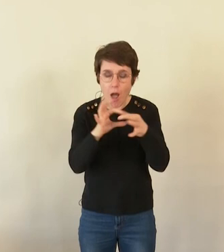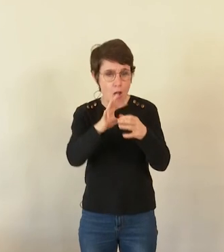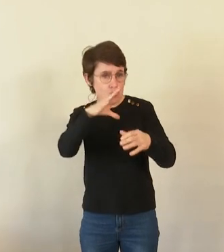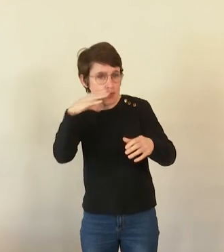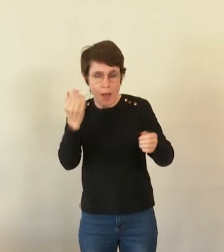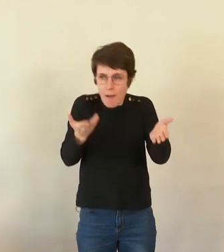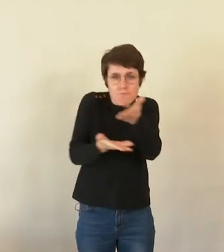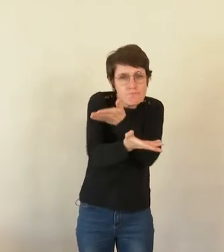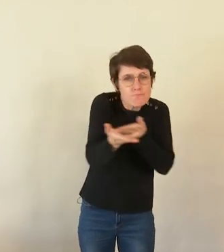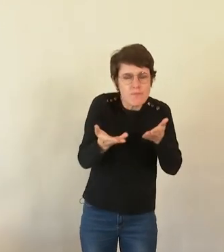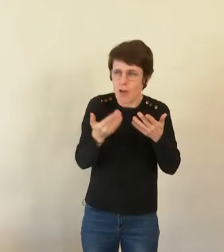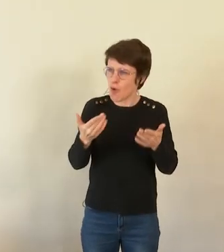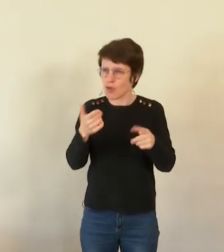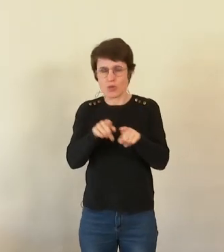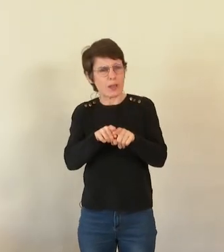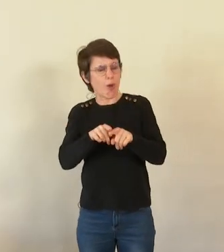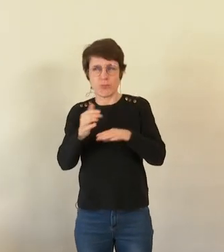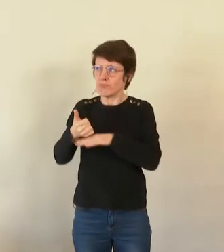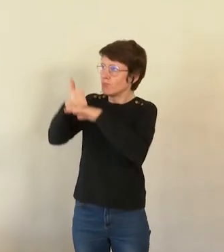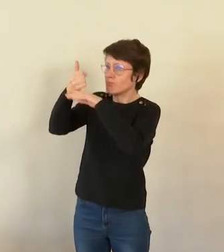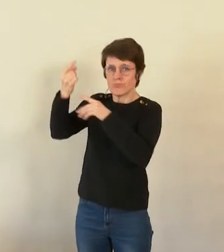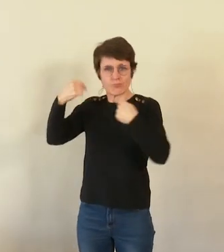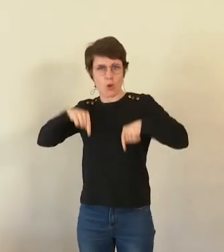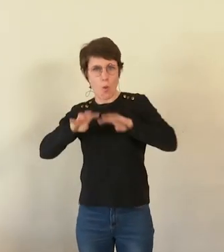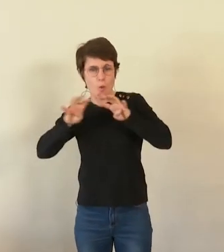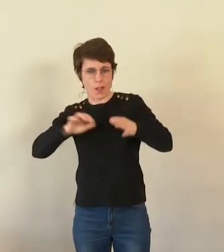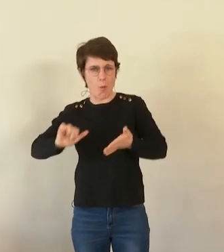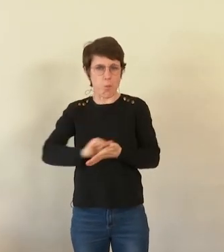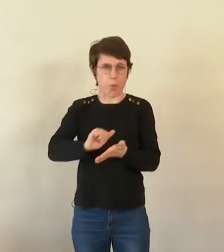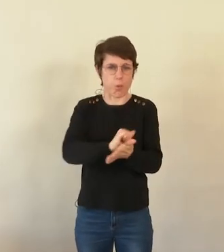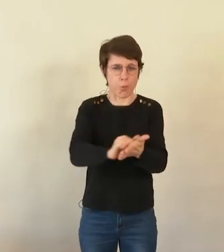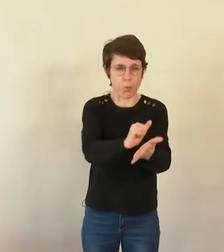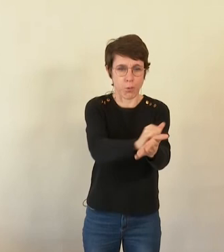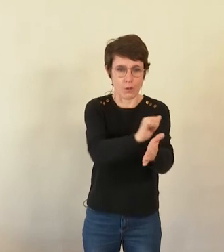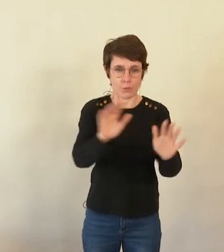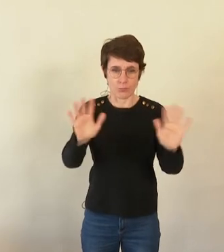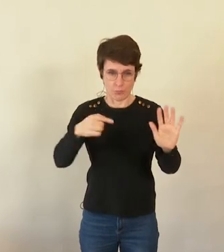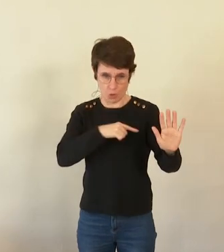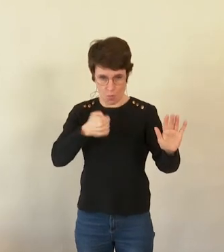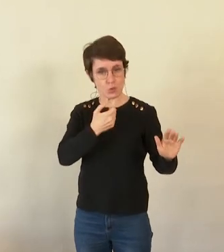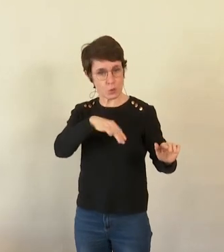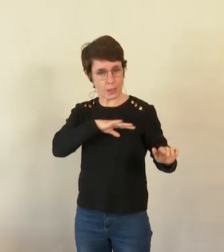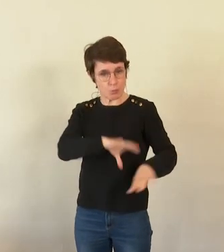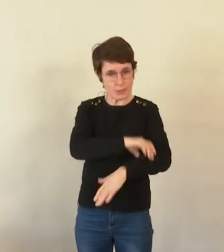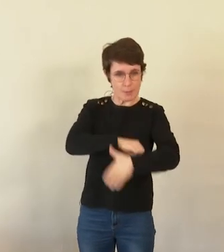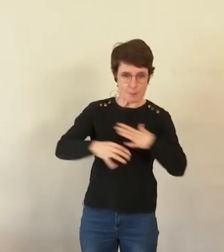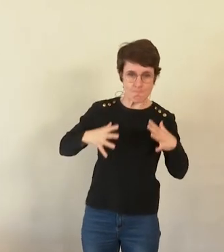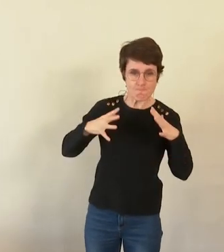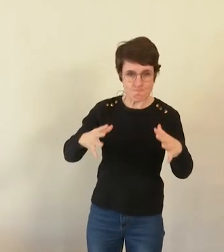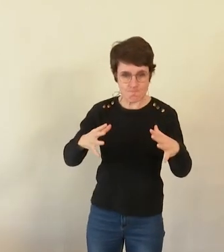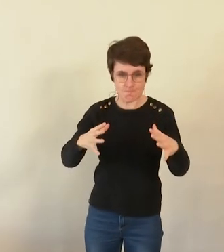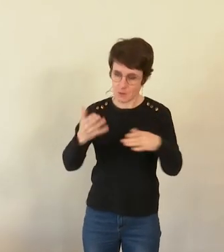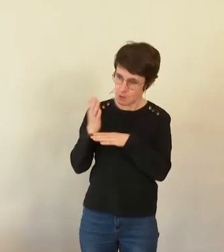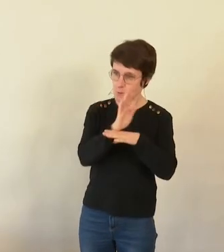balayer fragilisé par l'exécutif national nous avons là une responsabilité collective importante pour rester à